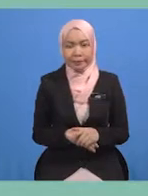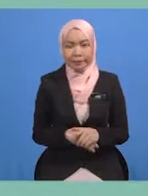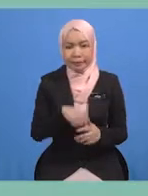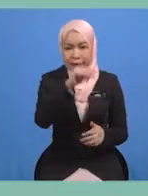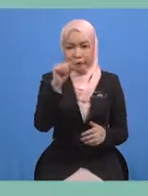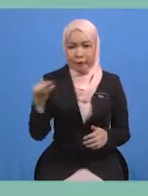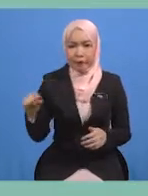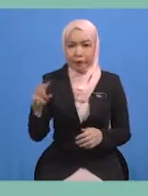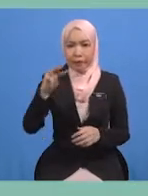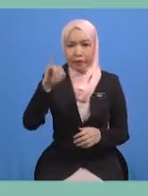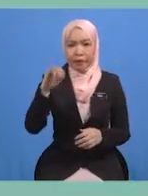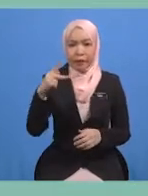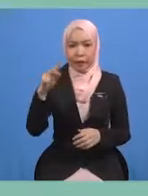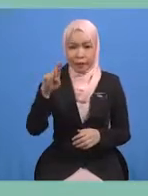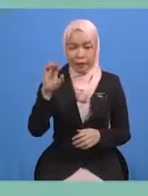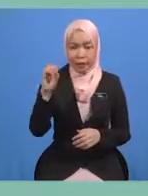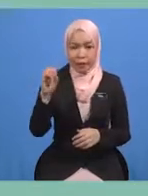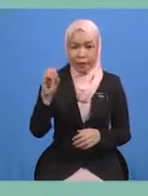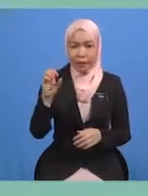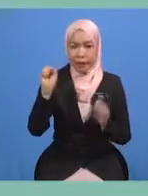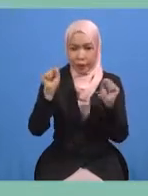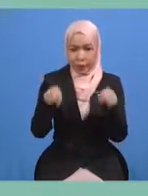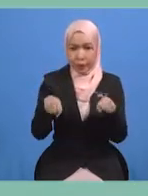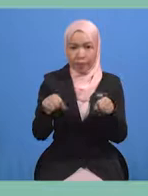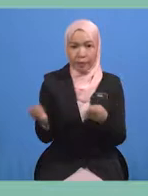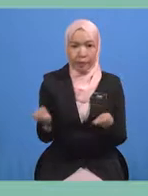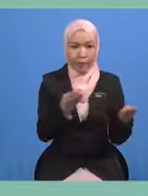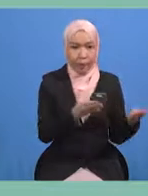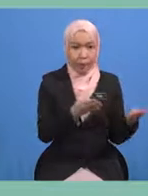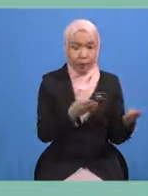Gelombang mikro boleh membawa isyarat.